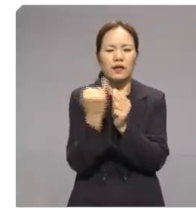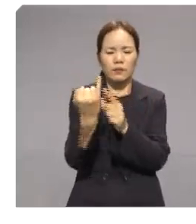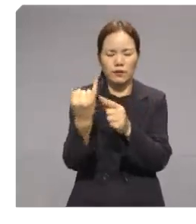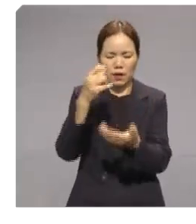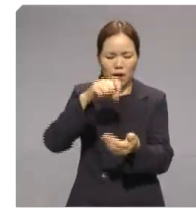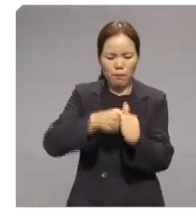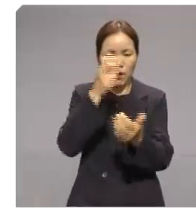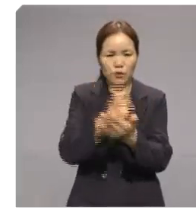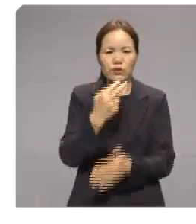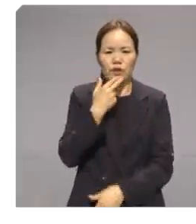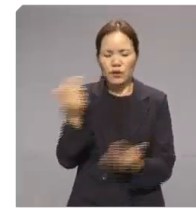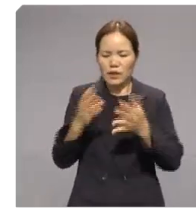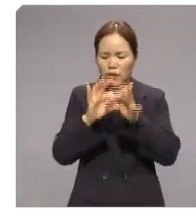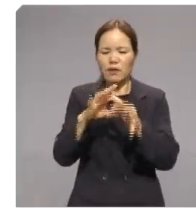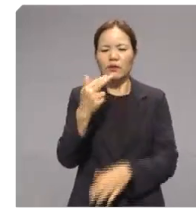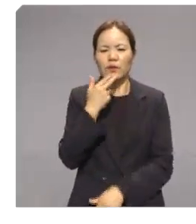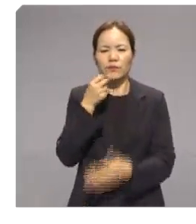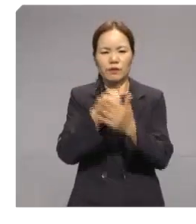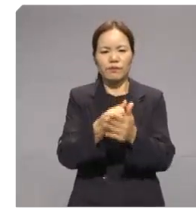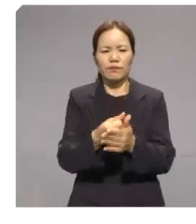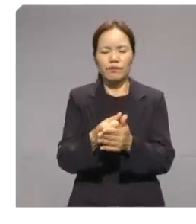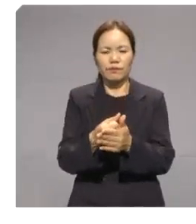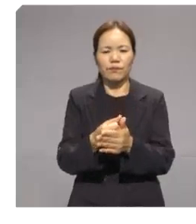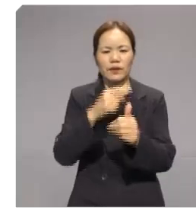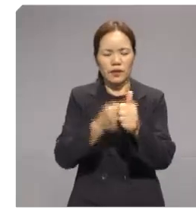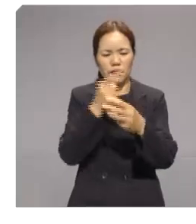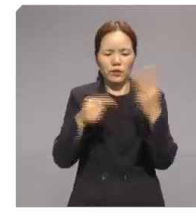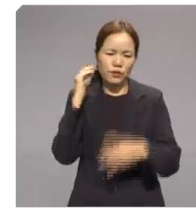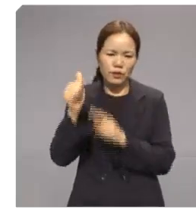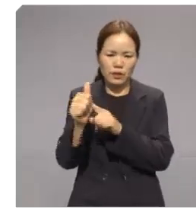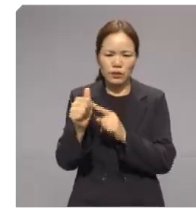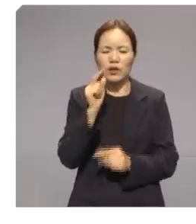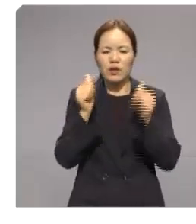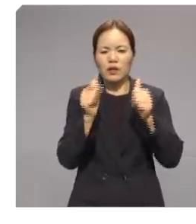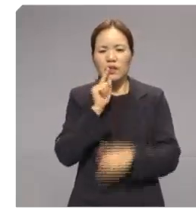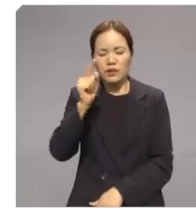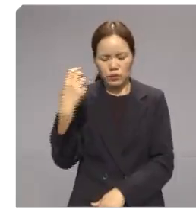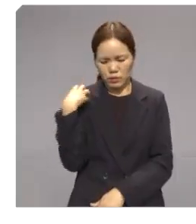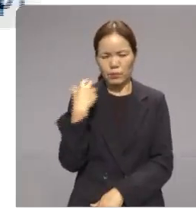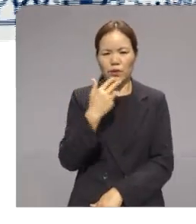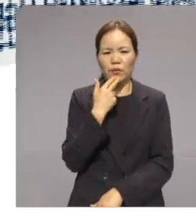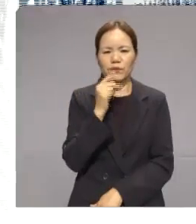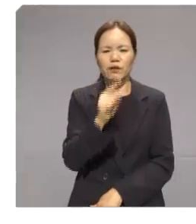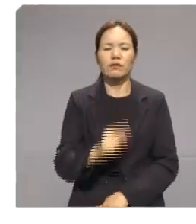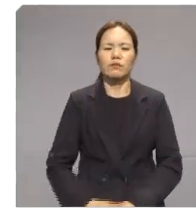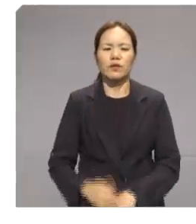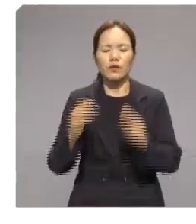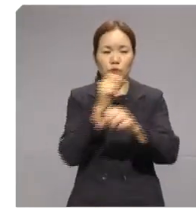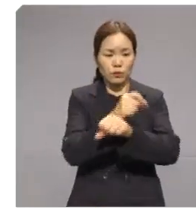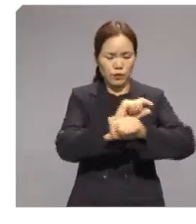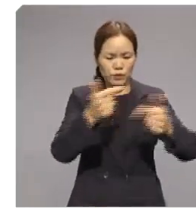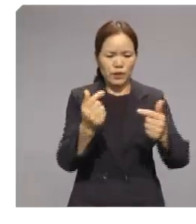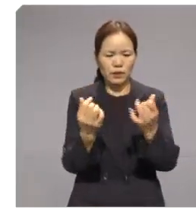없고 직무 관련성도 없다고 판단했습니다. 이런 만큼 윤석열 대통령도 신고 의무가 발생하지 않았다는 겁니다. 공무원이 아닌